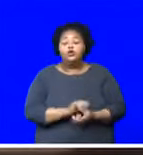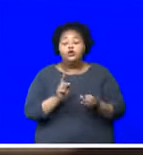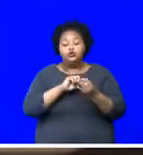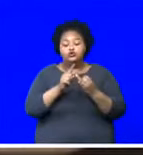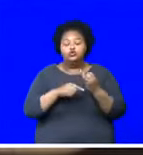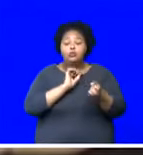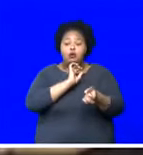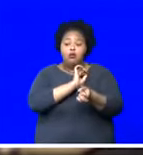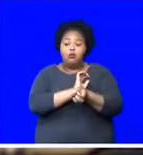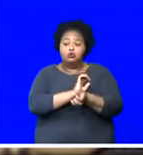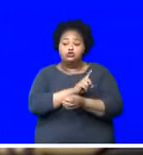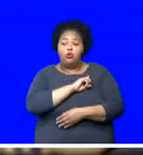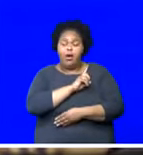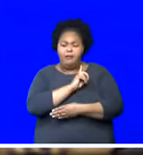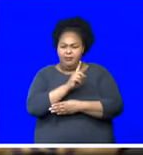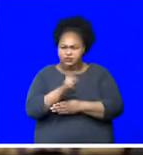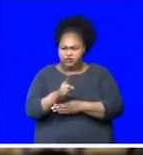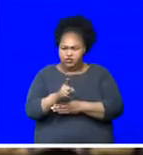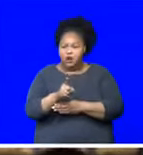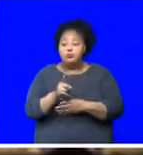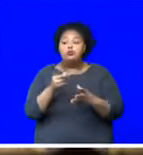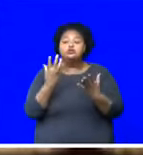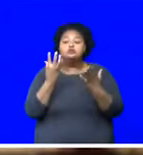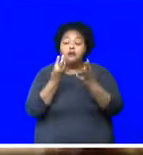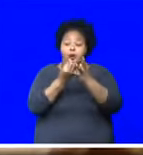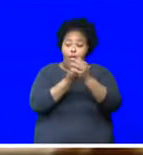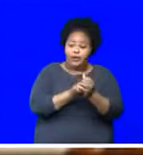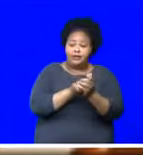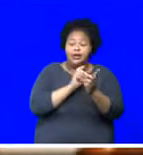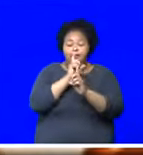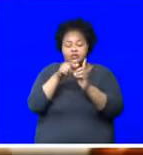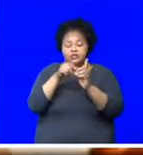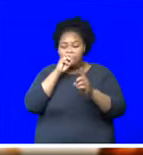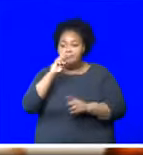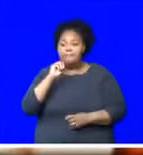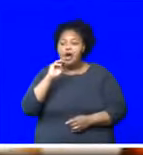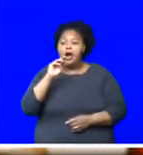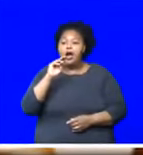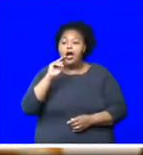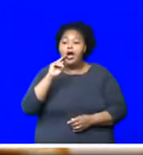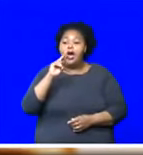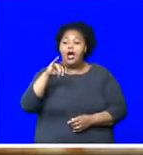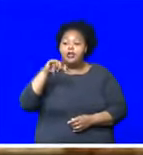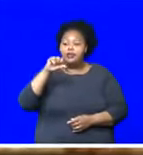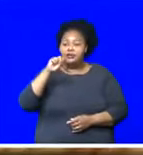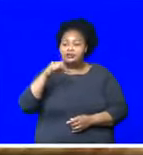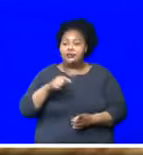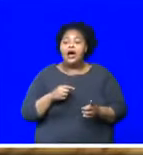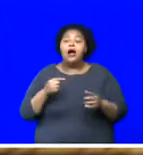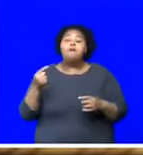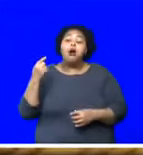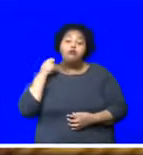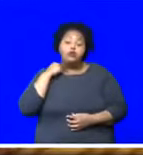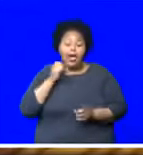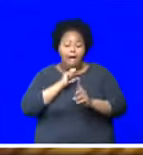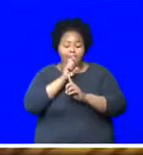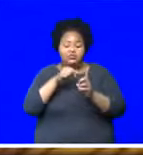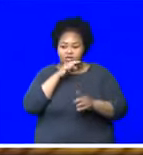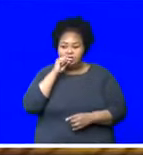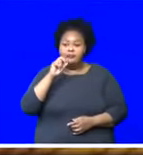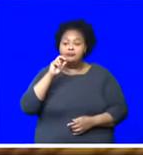tinsolo tekuthi babemdzibemunye naSifiso Opamanyisa babulala Siyabonga Mdluli